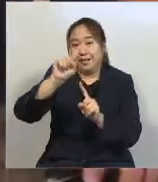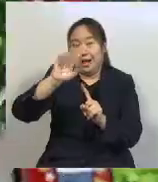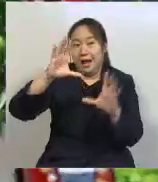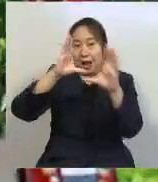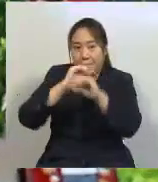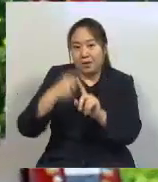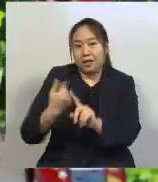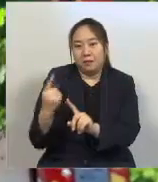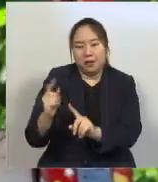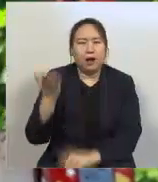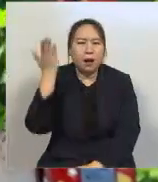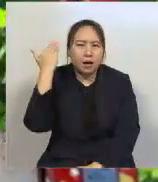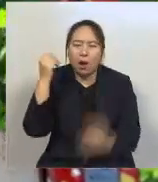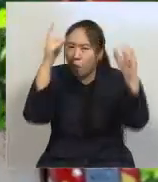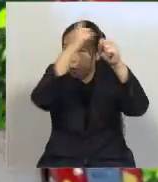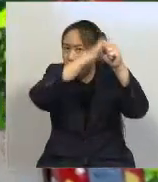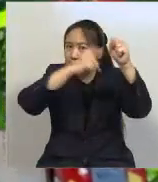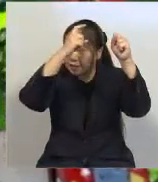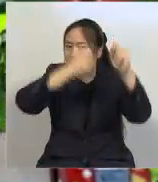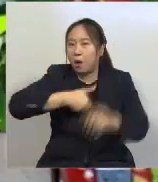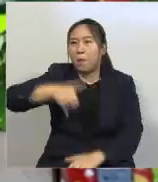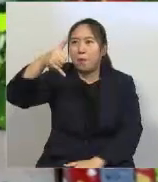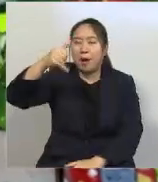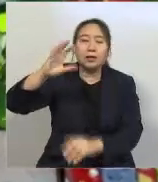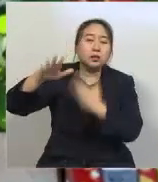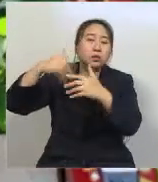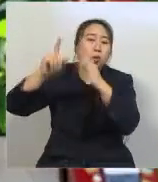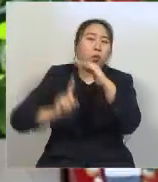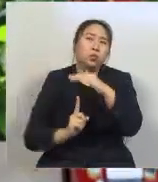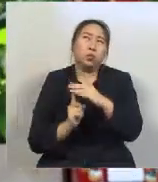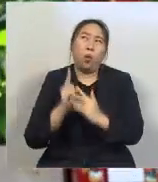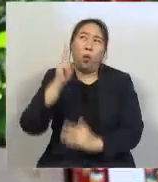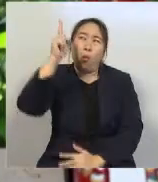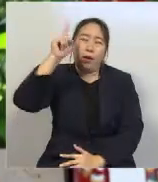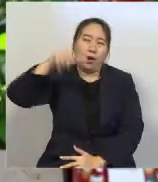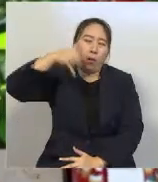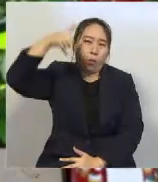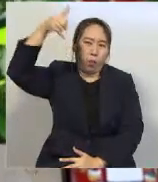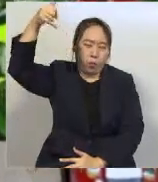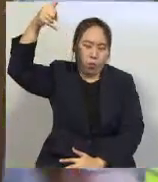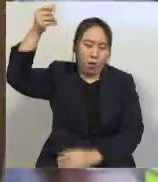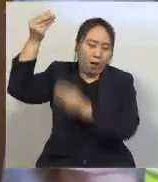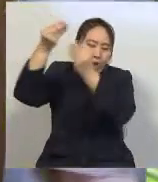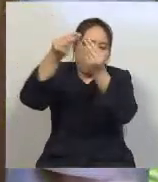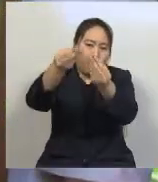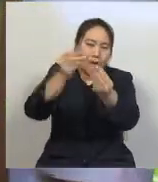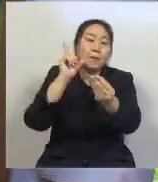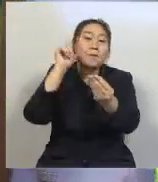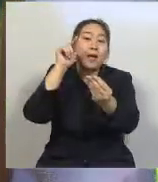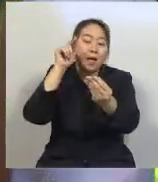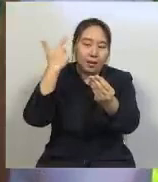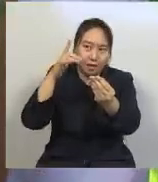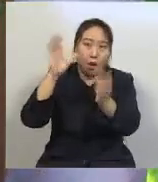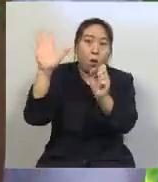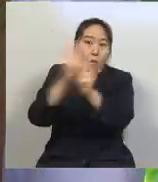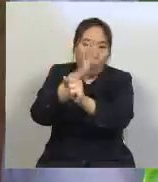งที่พระพุทธเจ้าเสด็จไปจำพรรษาณสวรรค์ชั้นดาวดึงเพื่อโปรดพระมารดาเมื่อครบพรรษาจึงเสด็จมายังโลกม